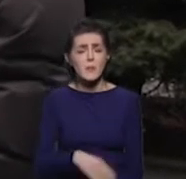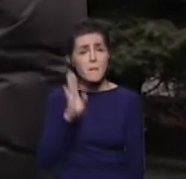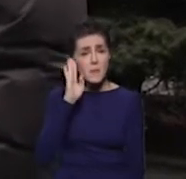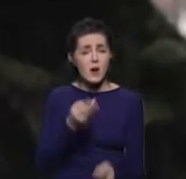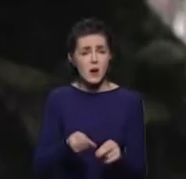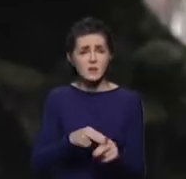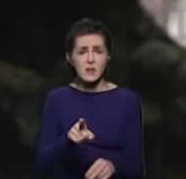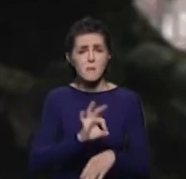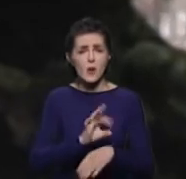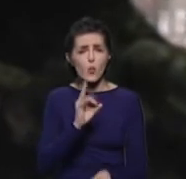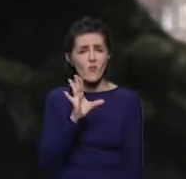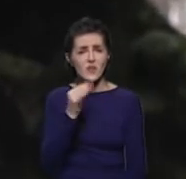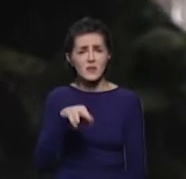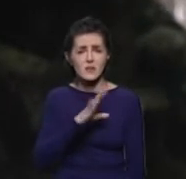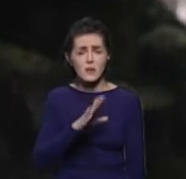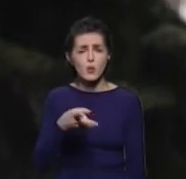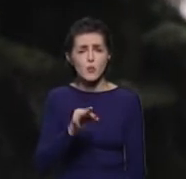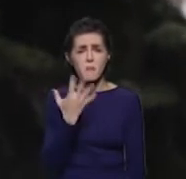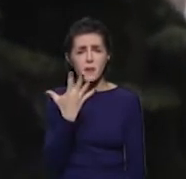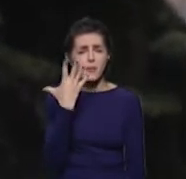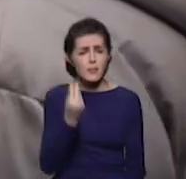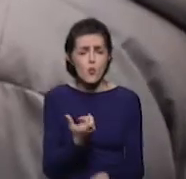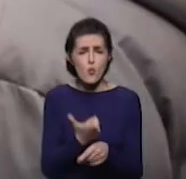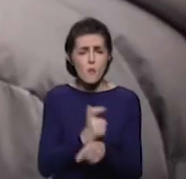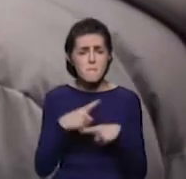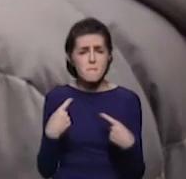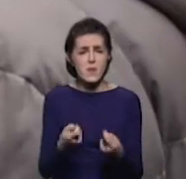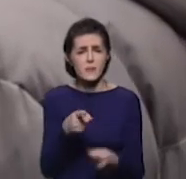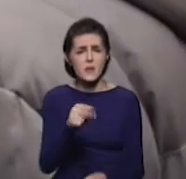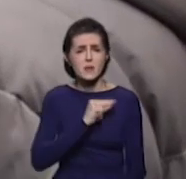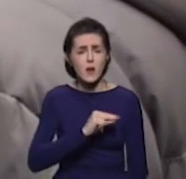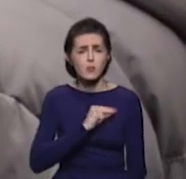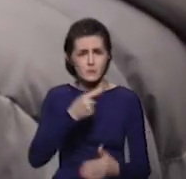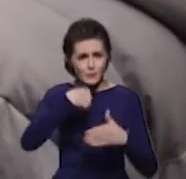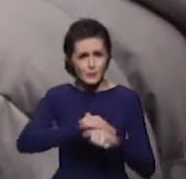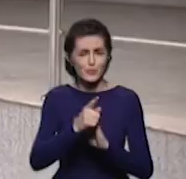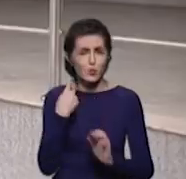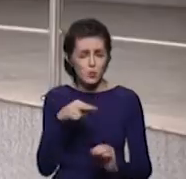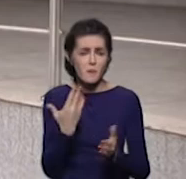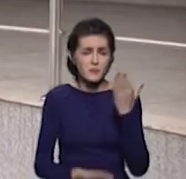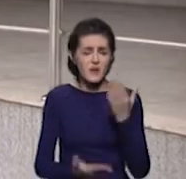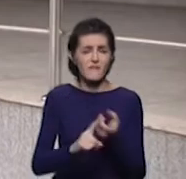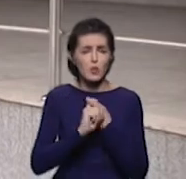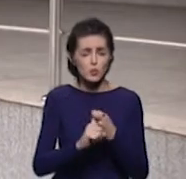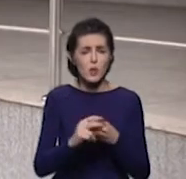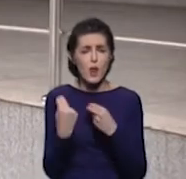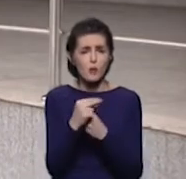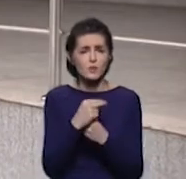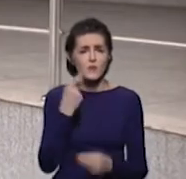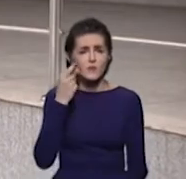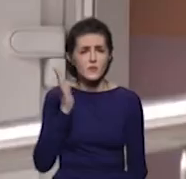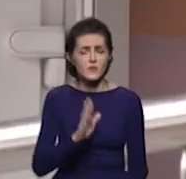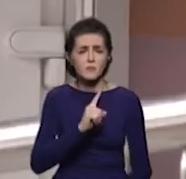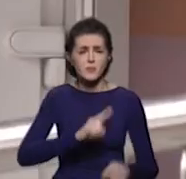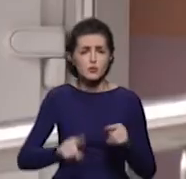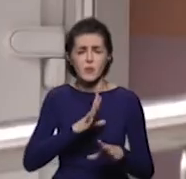проте вважає, 5 днів – це занадто мало. Чоловік працює у виправній колонії, тож якщо підхопить вірус, то лікуватиметься ґрунтовно,